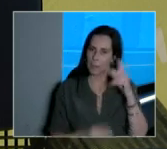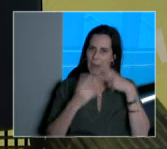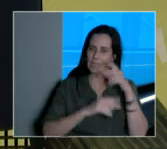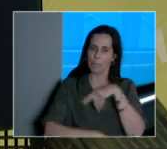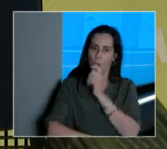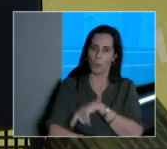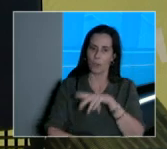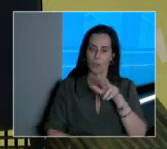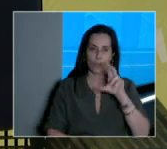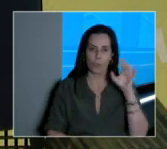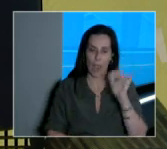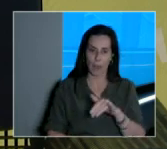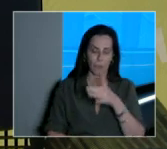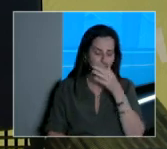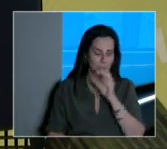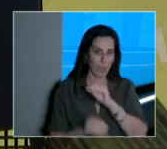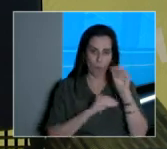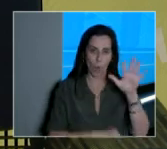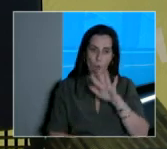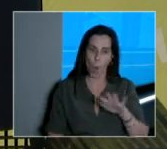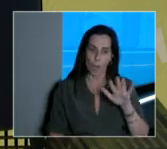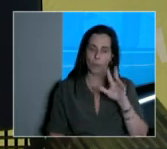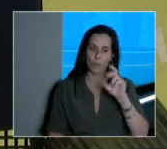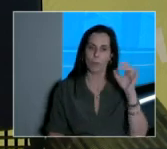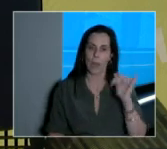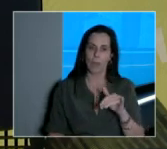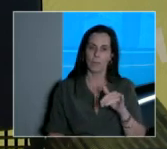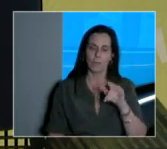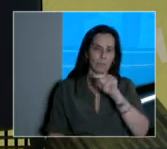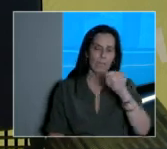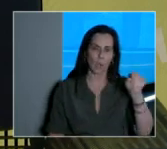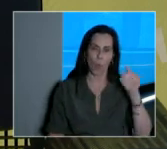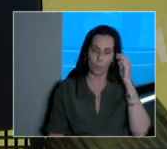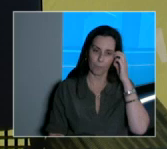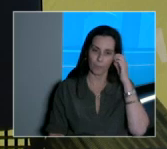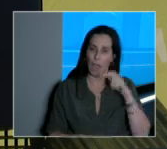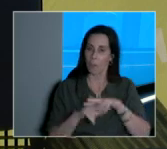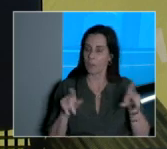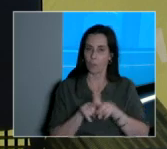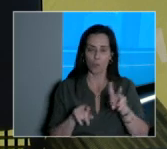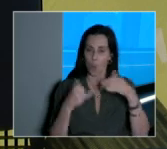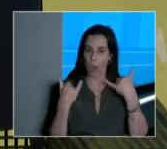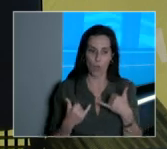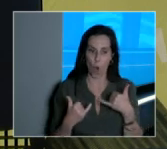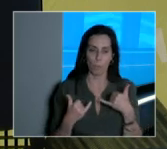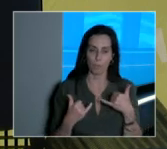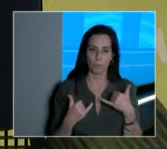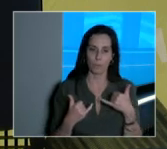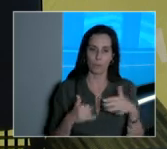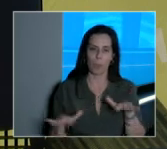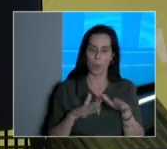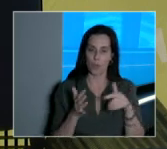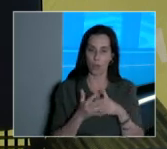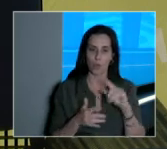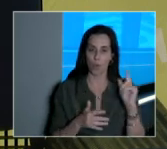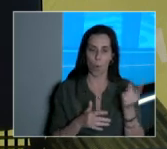להסדר עם האום, ש30,000 יצאו למדינות אירופאיות ו30,000 יפוזרו בכל הארץ. המצב כמו שהוא היום, שהממשלה